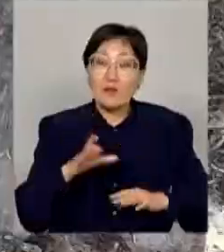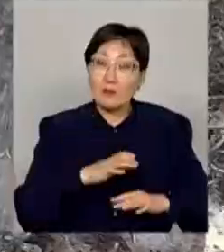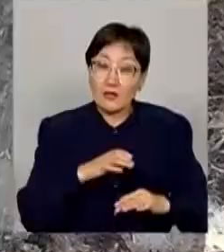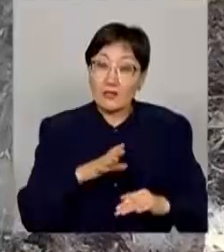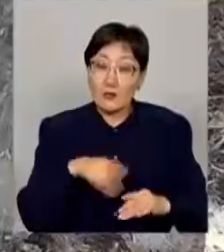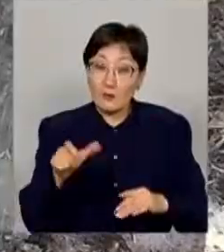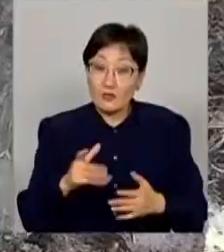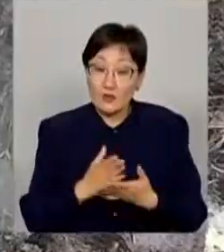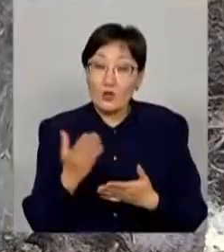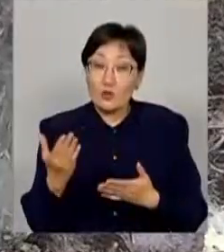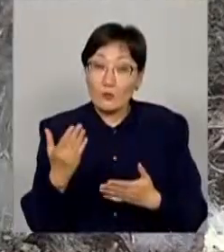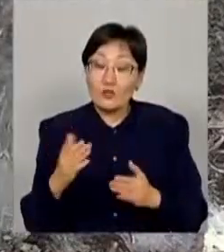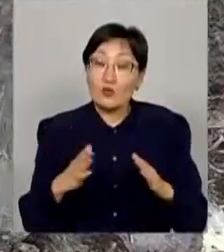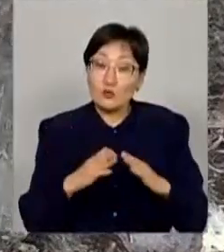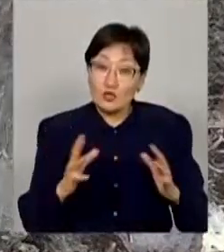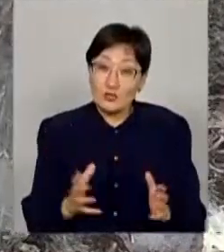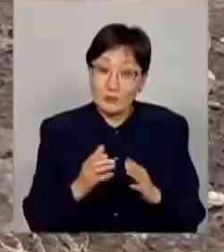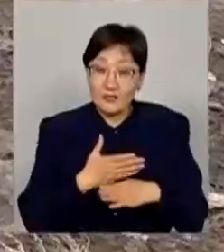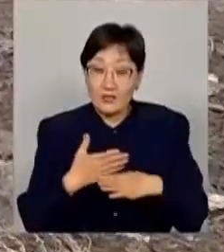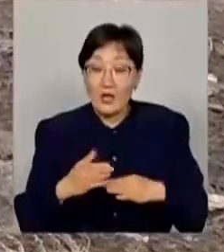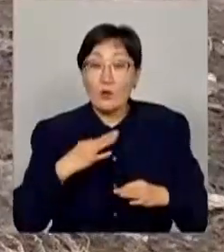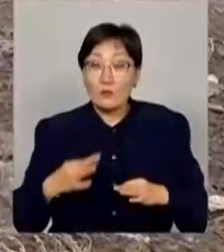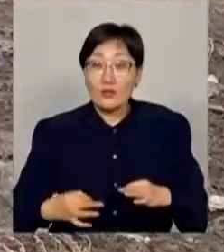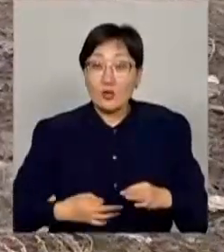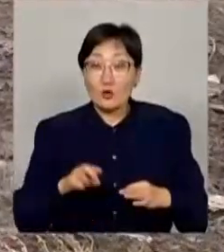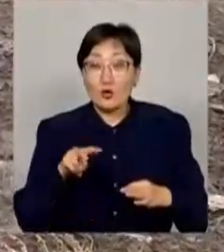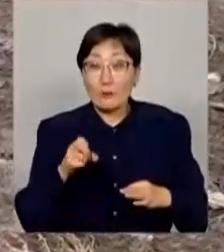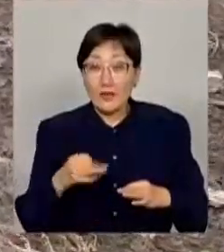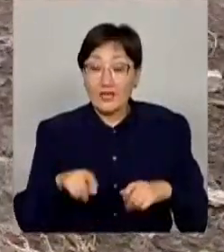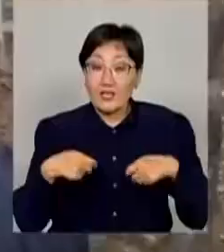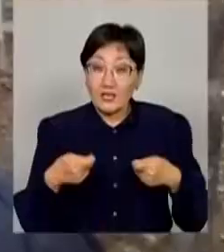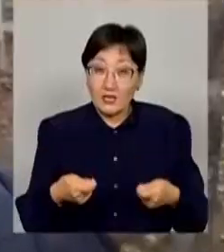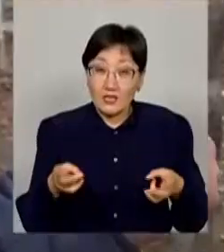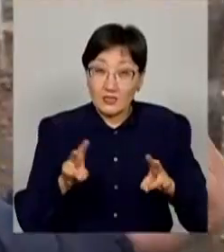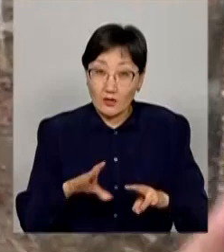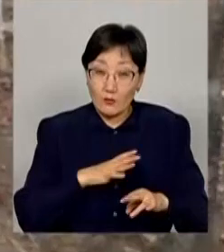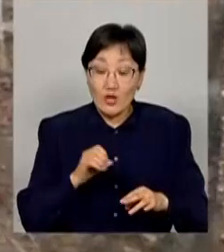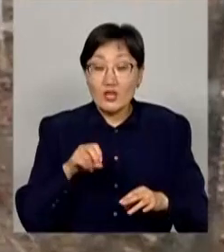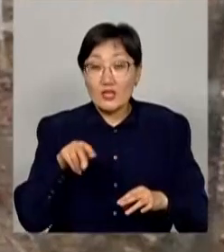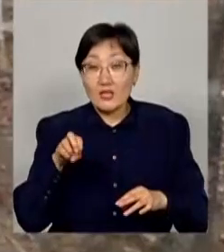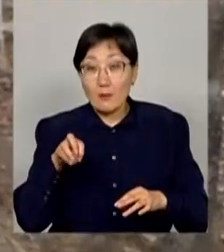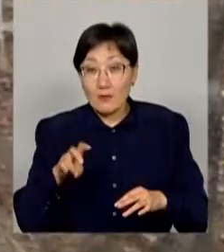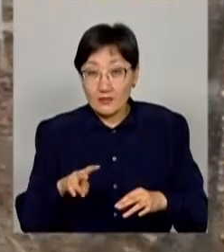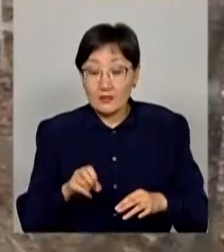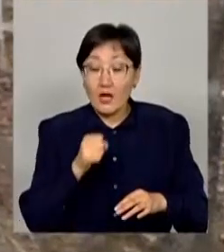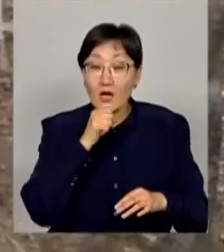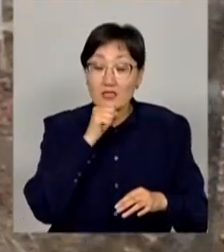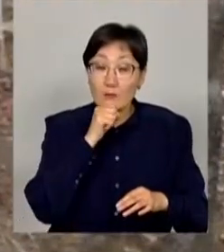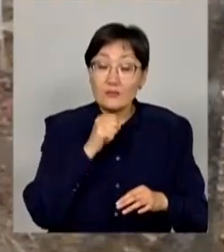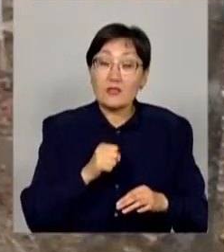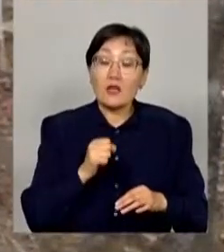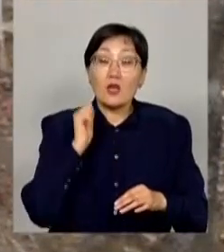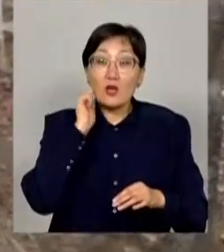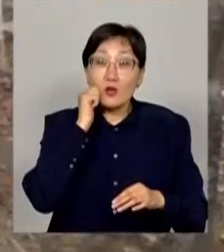керек. Балбалтас соның үйінде сақталып, кейін баласы Күленбайға қалған. Еламан атамыз осын ұстап неған ғой,